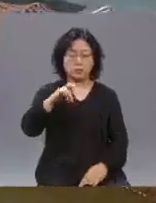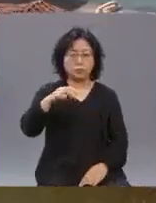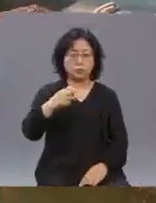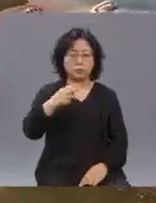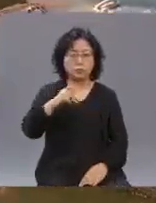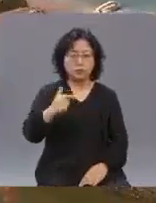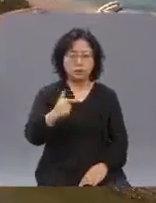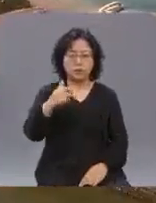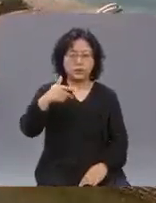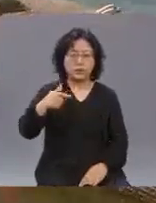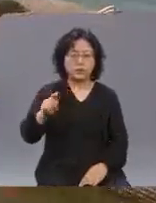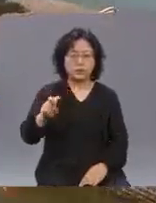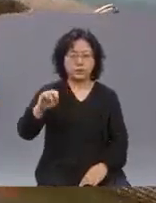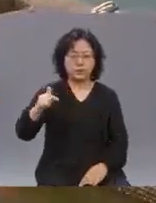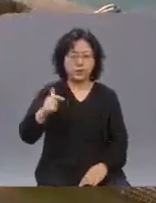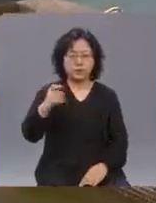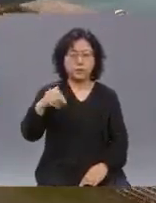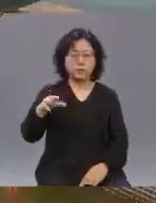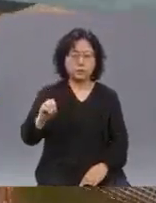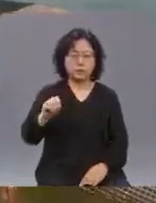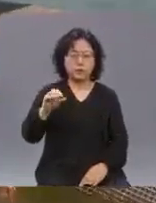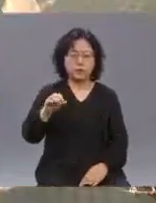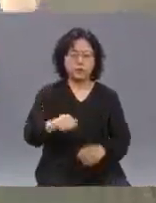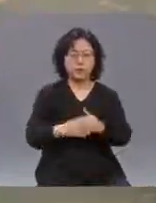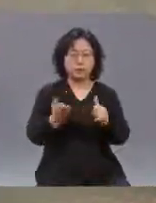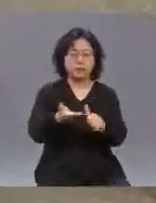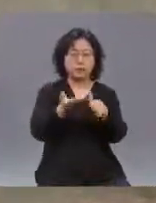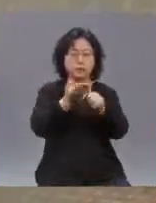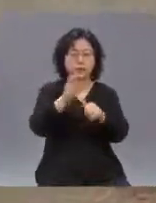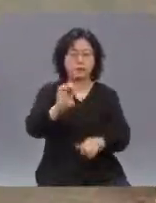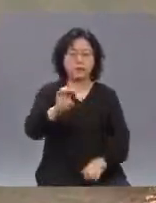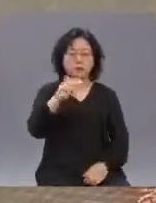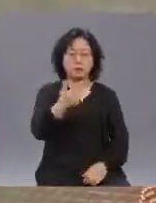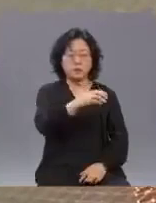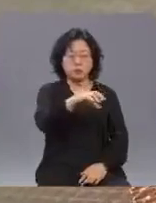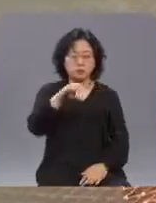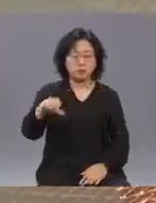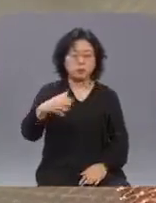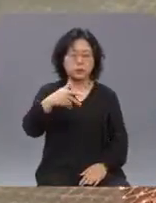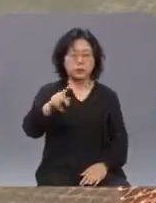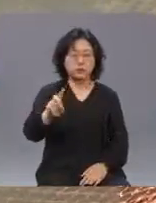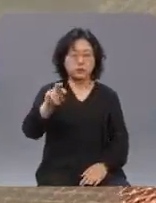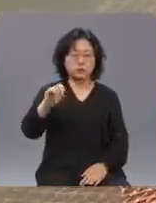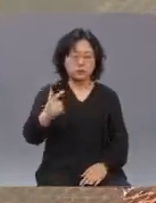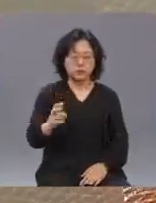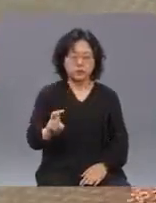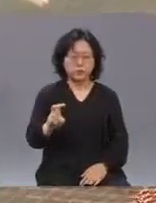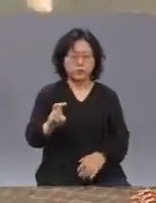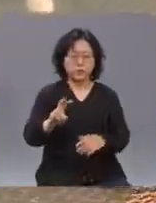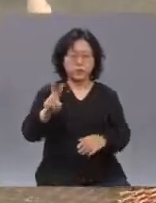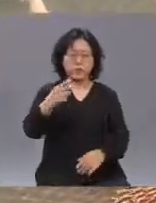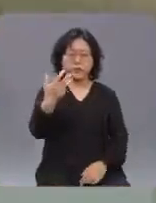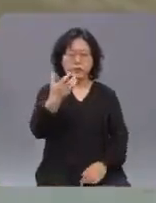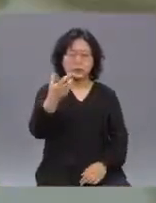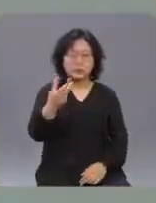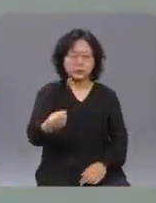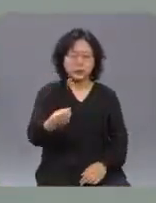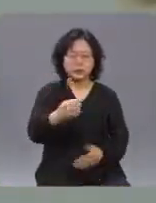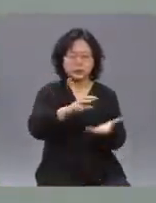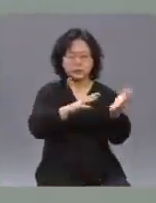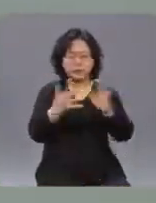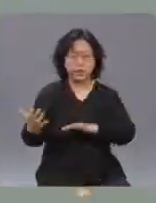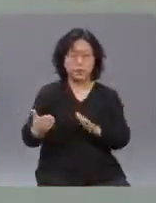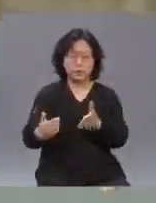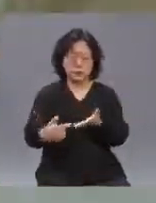돌산읍과 남면 화정면 월호동 양식어가 48곳에서 참돔 등 270여만 마리가 폐사했다고